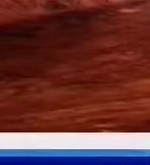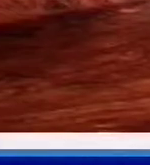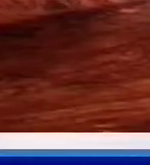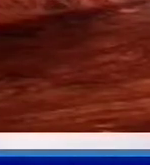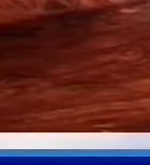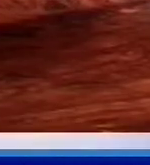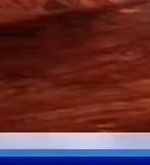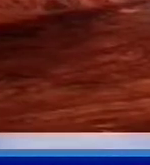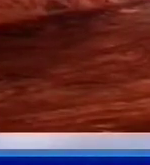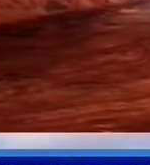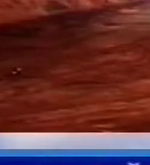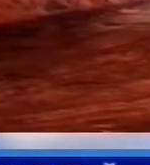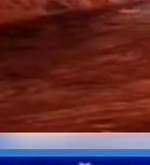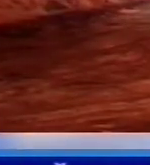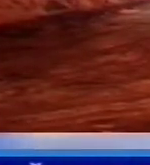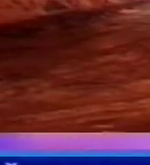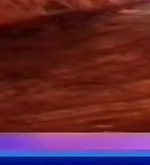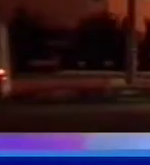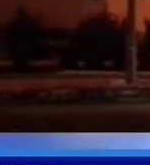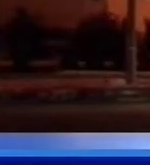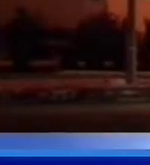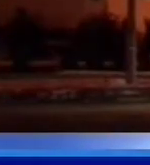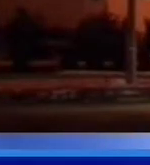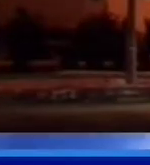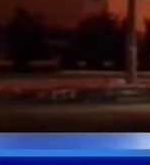МУЗЫКАЛЬНАЯ ЗАСТАВКА